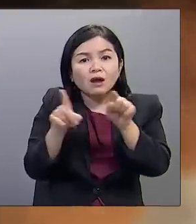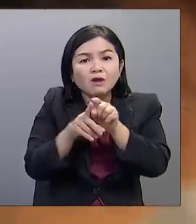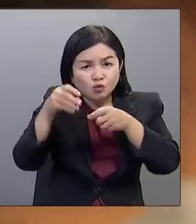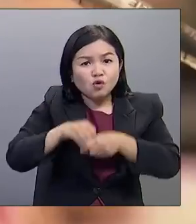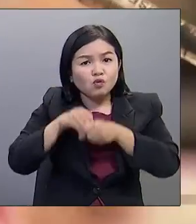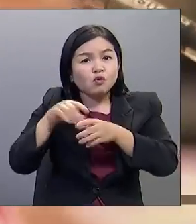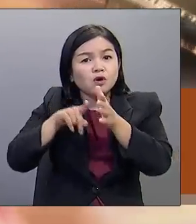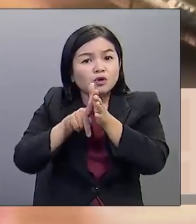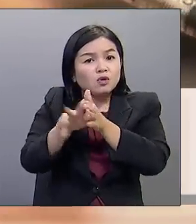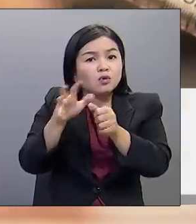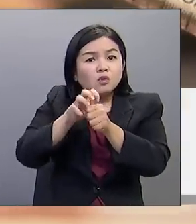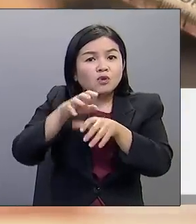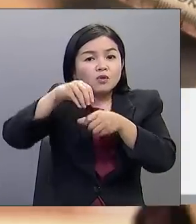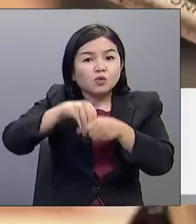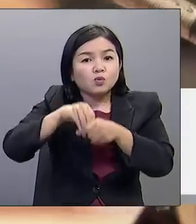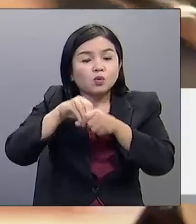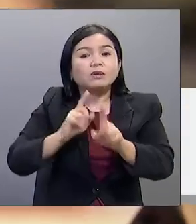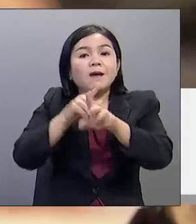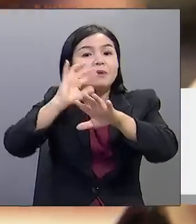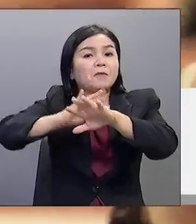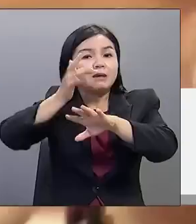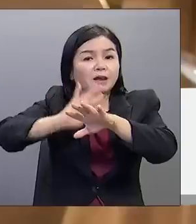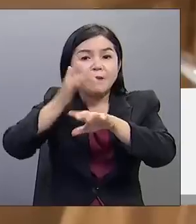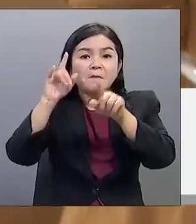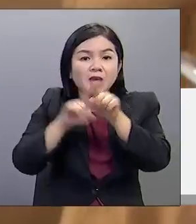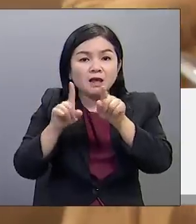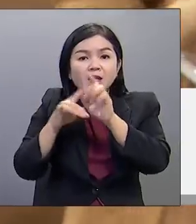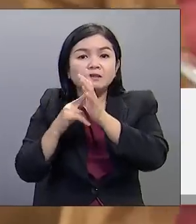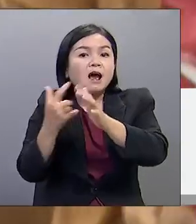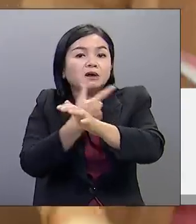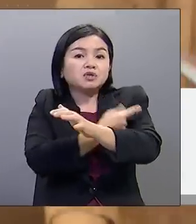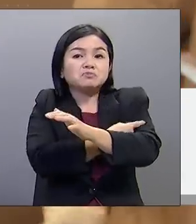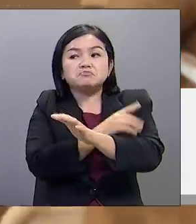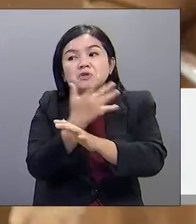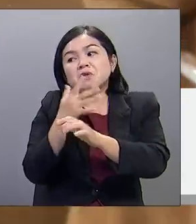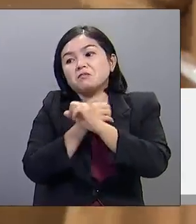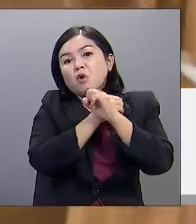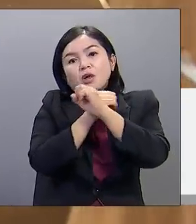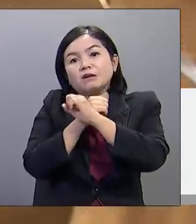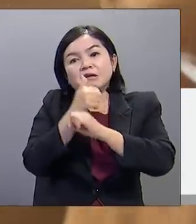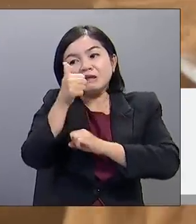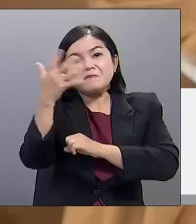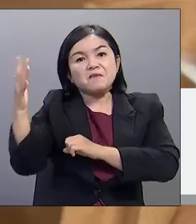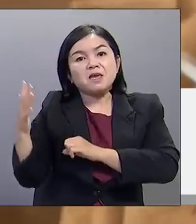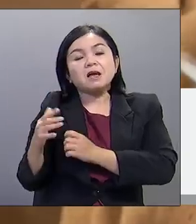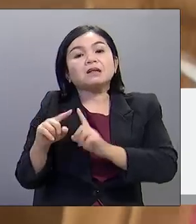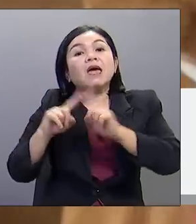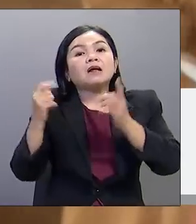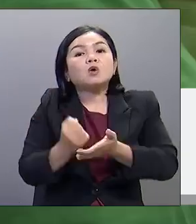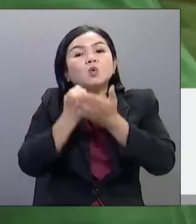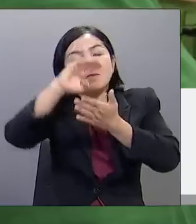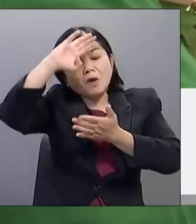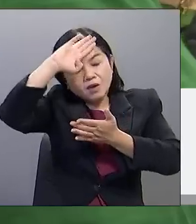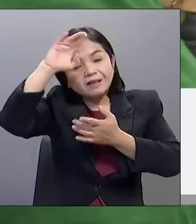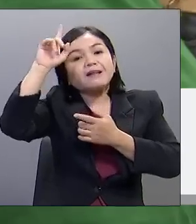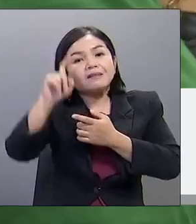ไปไหนโดยจะเป็นโรคตามฤดูกาลโดยจะไม่มีวัคซีนตัวไหนเป็นวัคซีนเทพนะคะเพียงแต่ว่าจะช่วยลดความรุนแรง